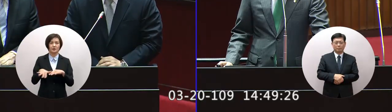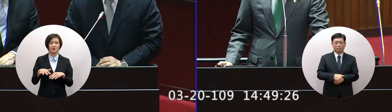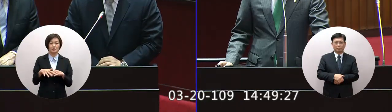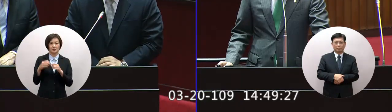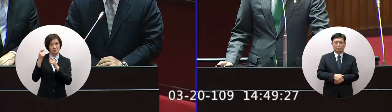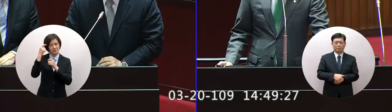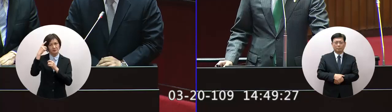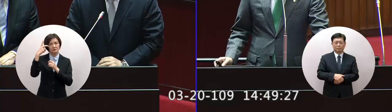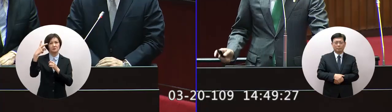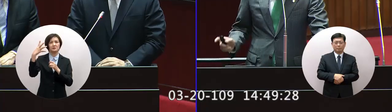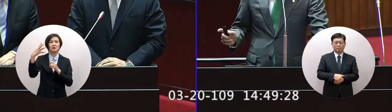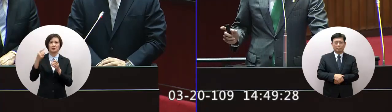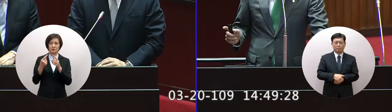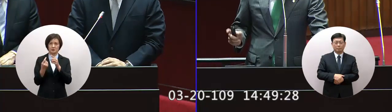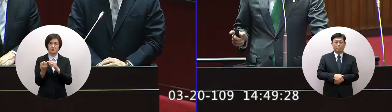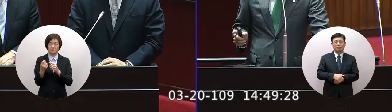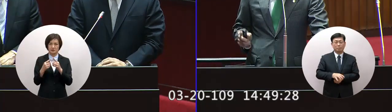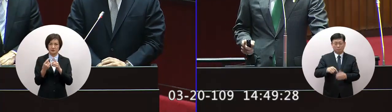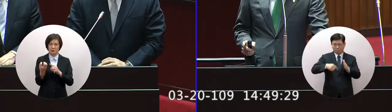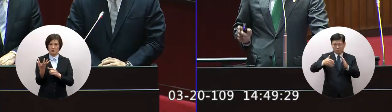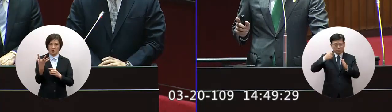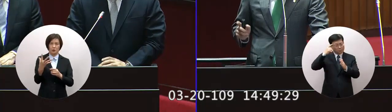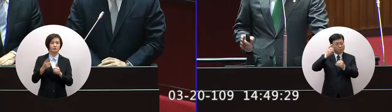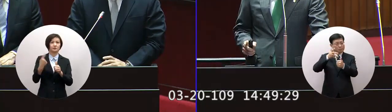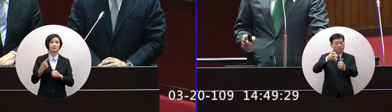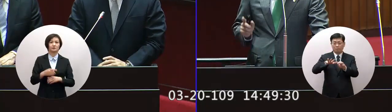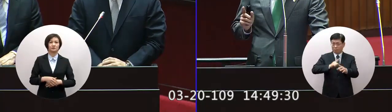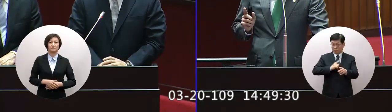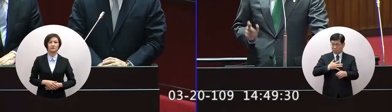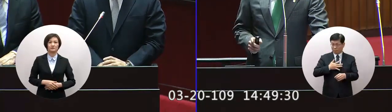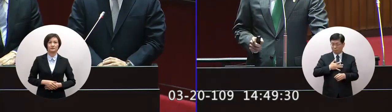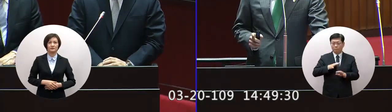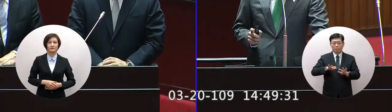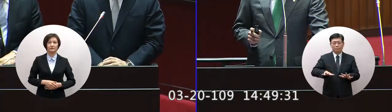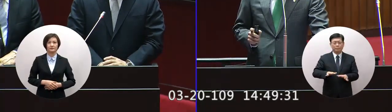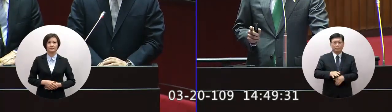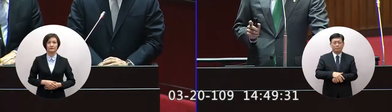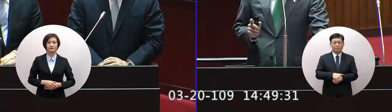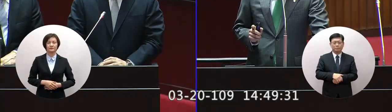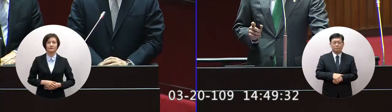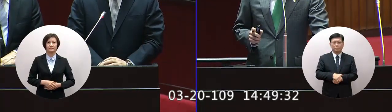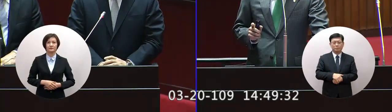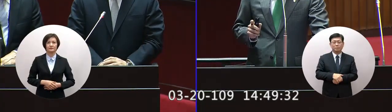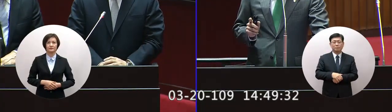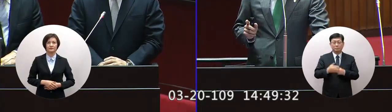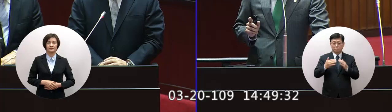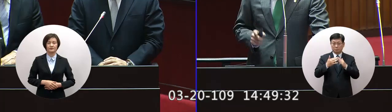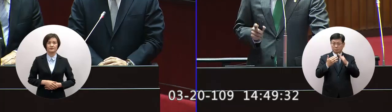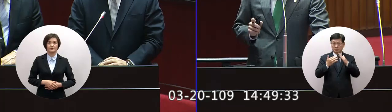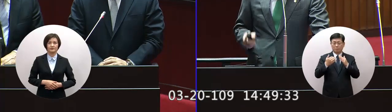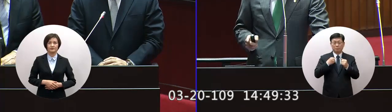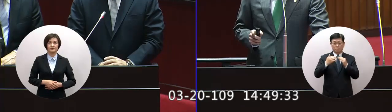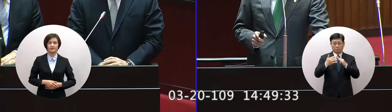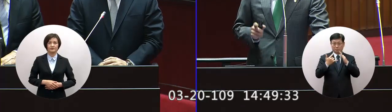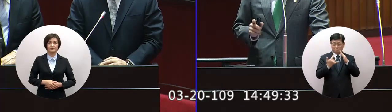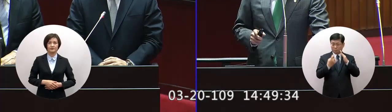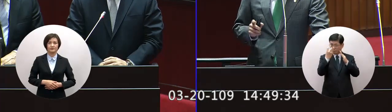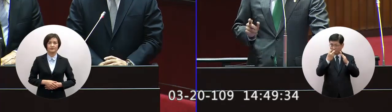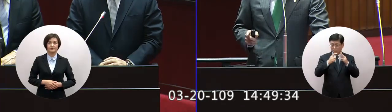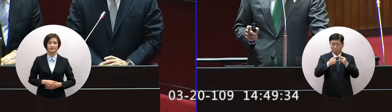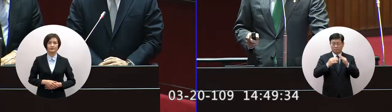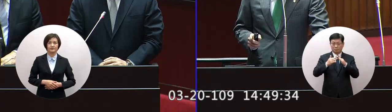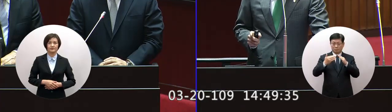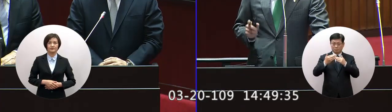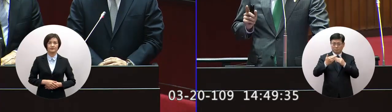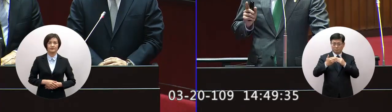天是高峰期。 好，那院长我想了解，就你所掌握，现在在家居家隔离也好，居